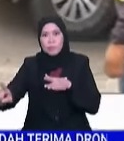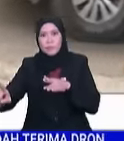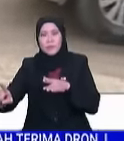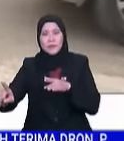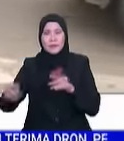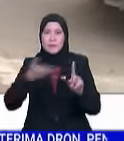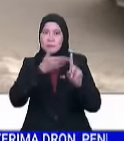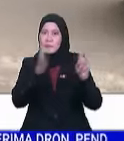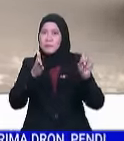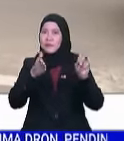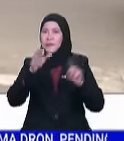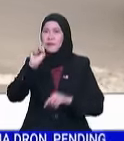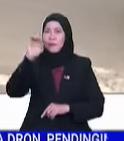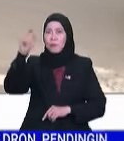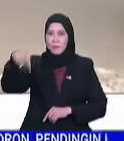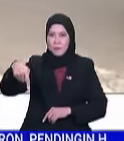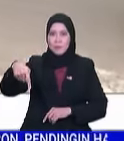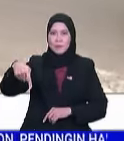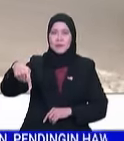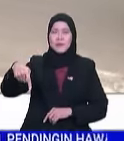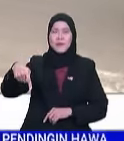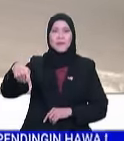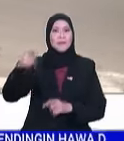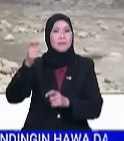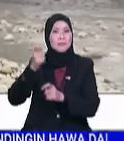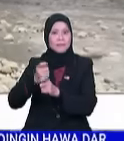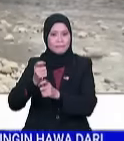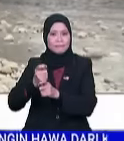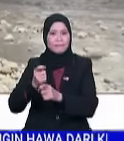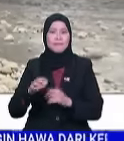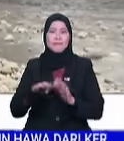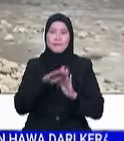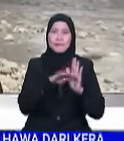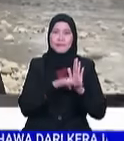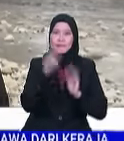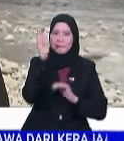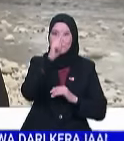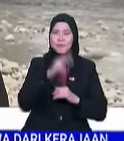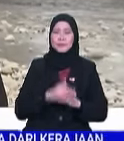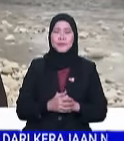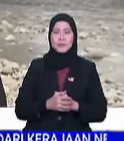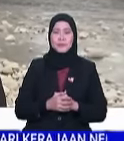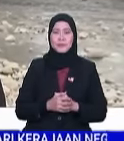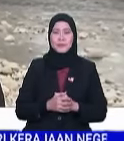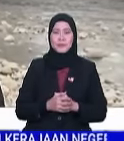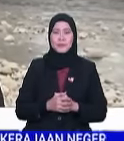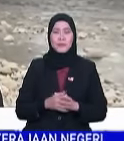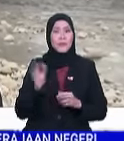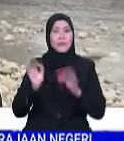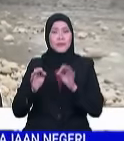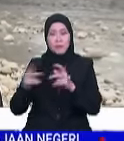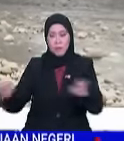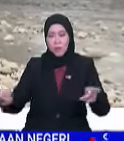atau melanggar prosedur operasi standard SOP yang ditetapkan. Orang ramai yang mana kawasan mereka